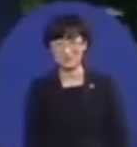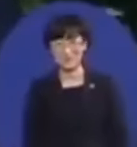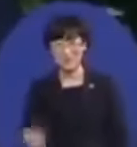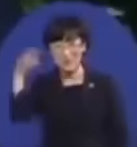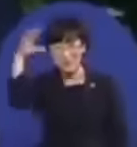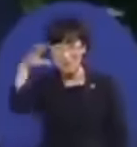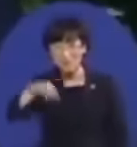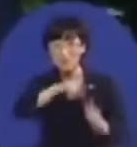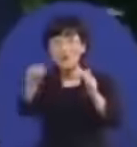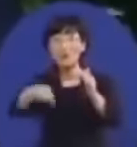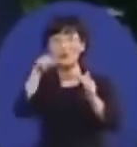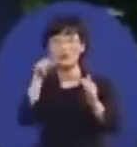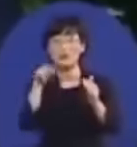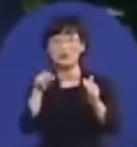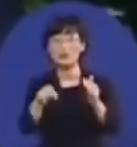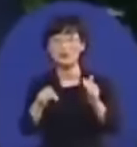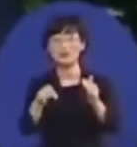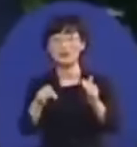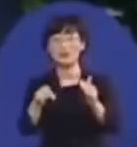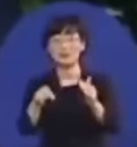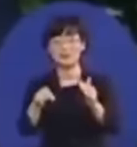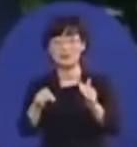빛 가운데는